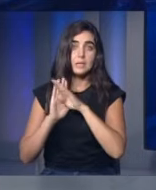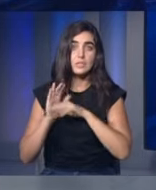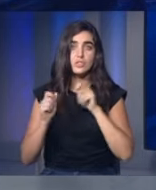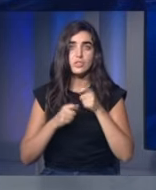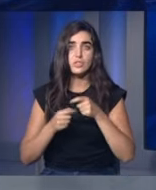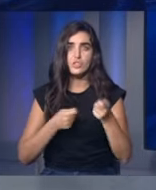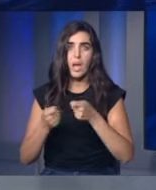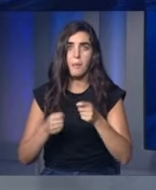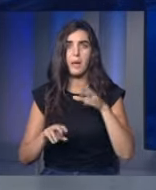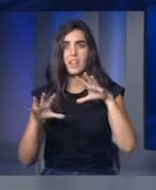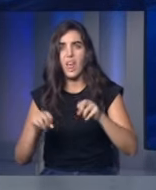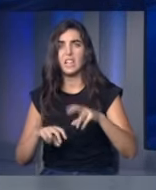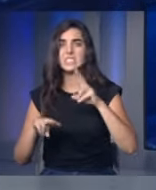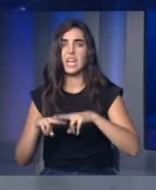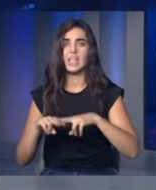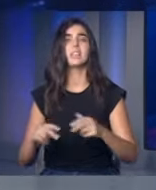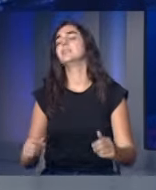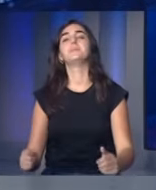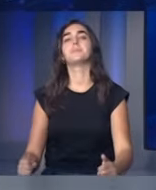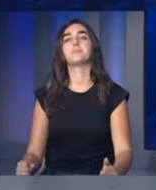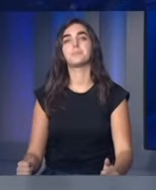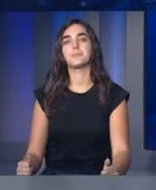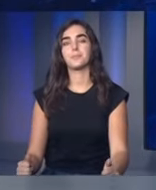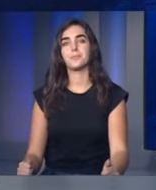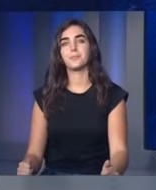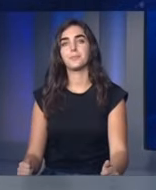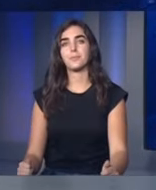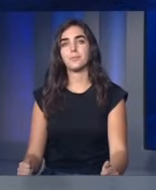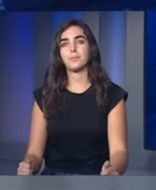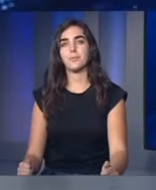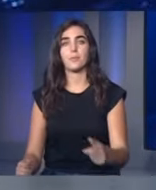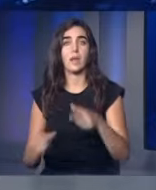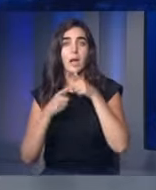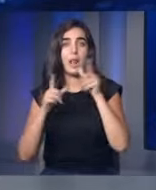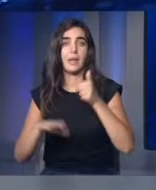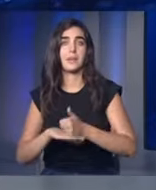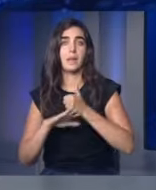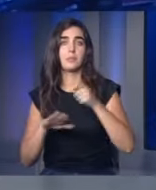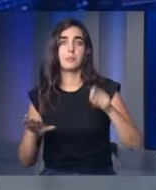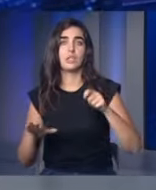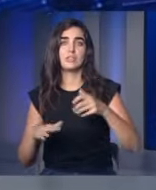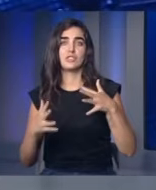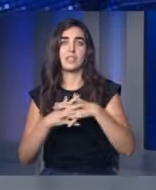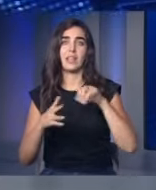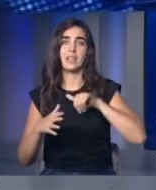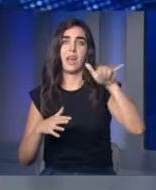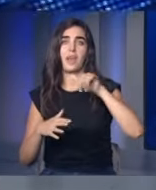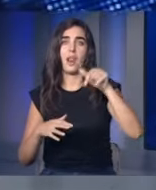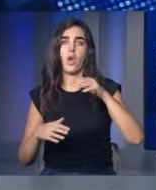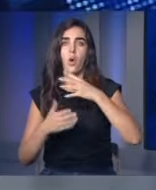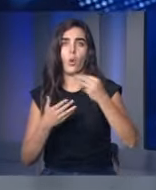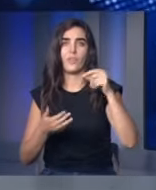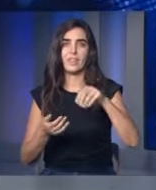الذين يواجهون الإجرام والاحتلال الإسرائيلي. أعلن رئيس مجلس إدارة شركة طيران الشرق الأوسط محمد